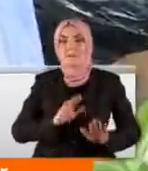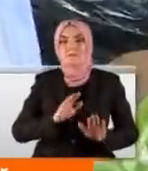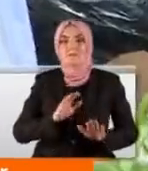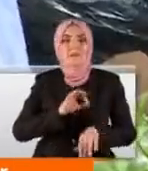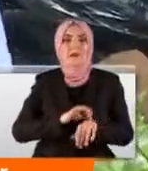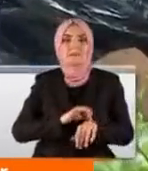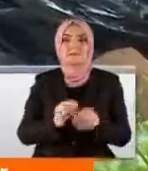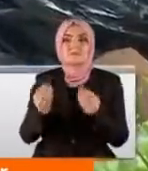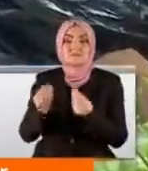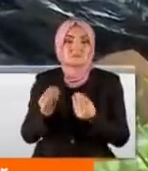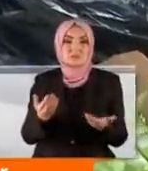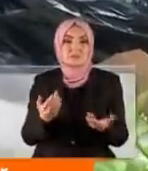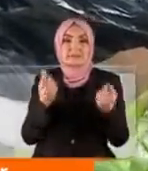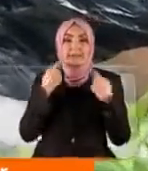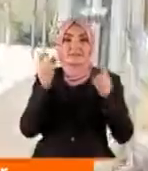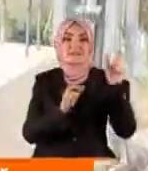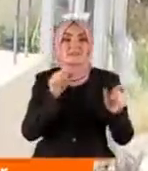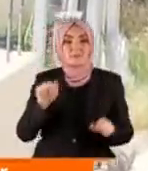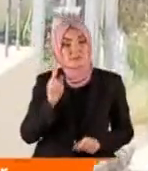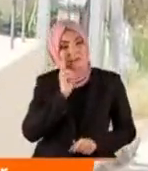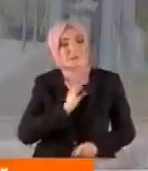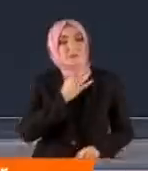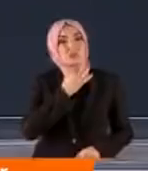çıkar. Yetkililerden ricam bu çöpleri temizlesinler.